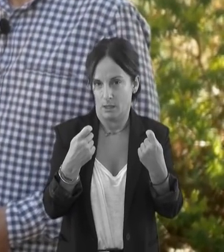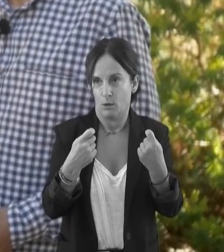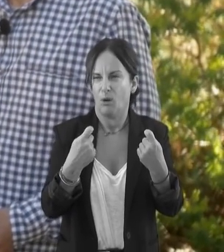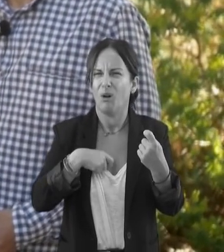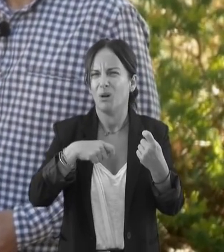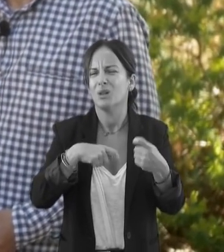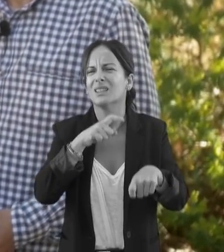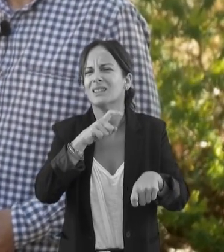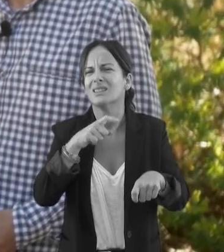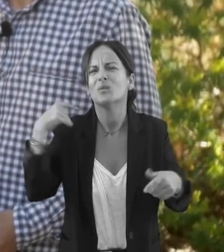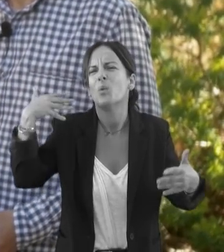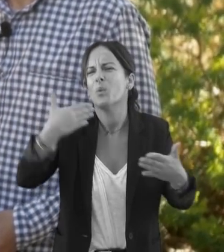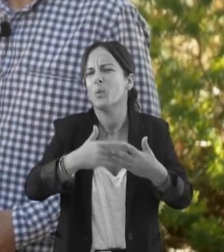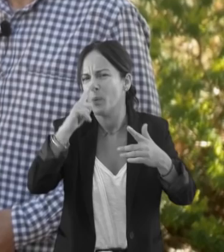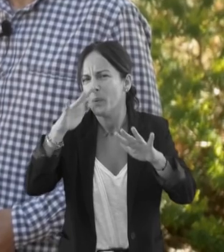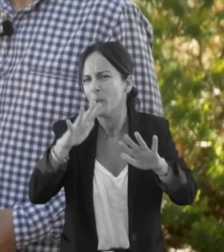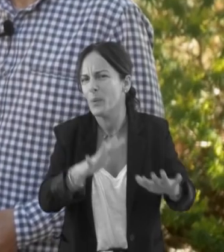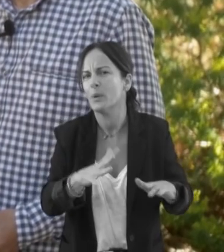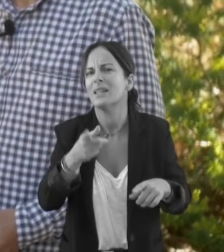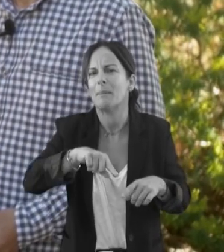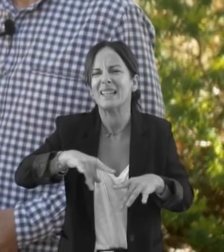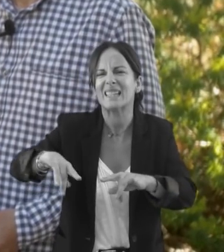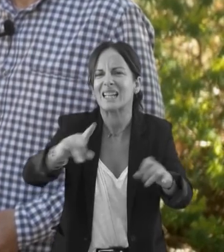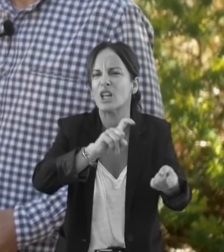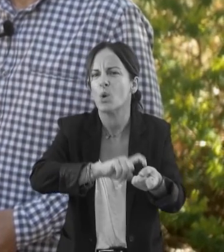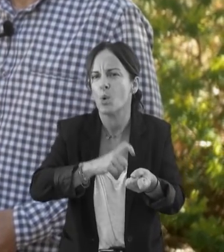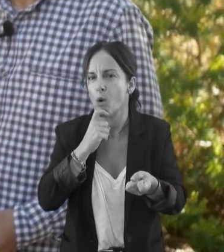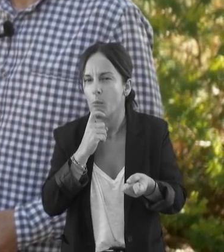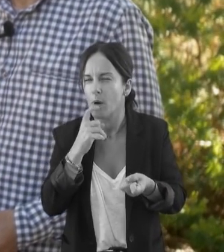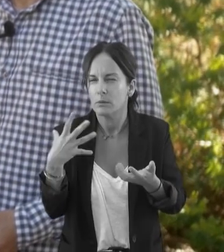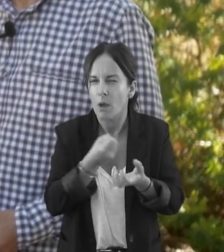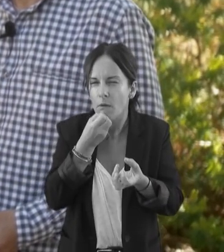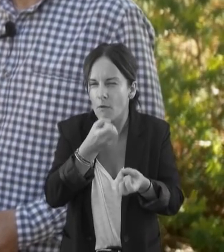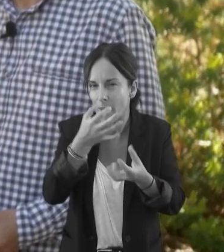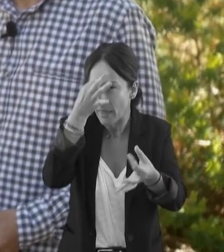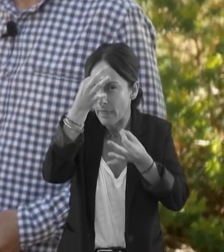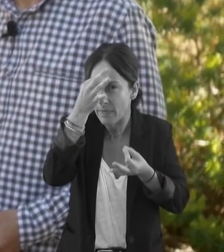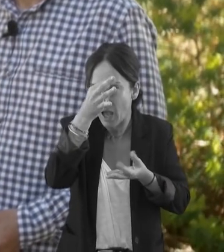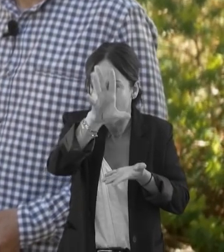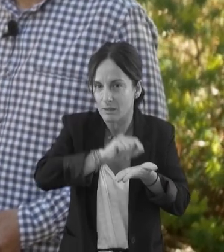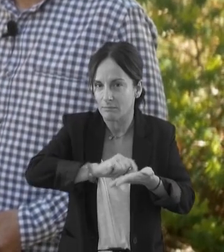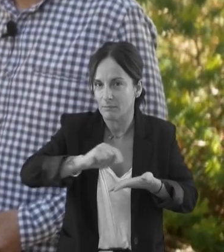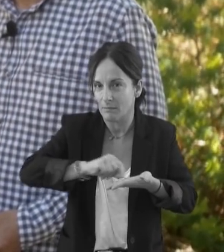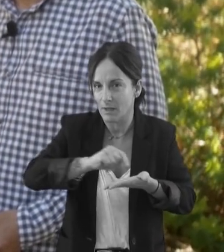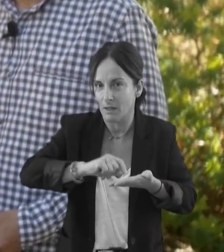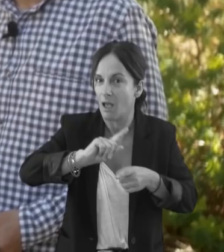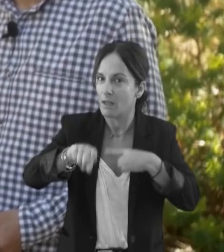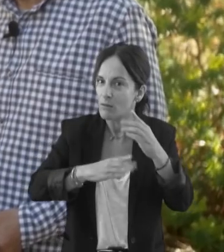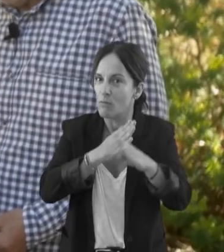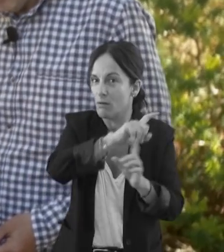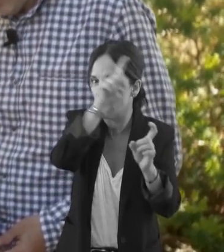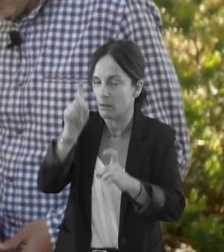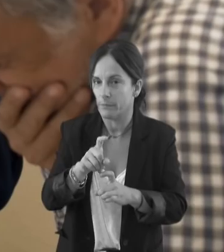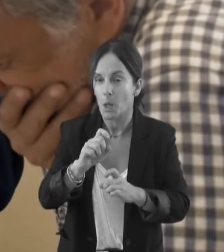on nosaltres anàvem posant els tipus de construccions que trobàvem, així com